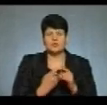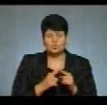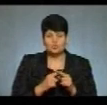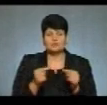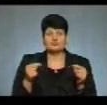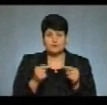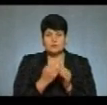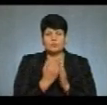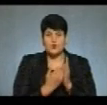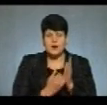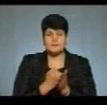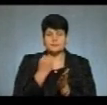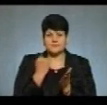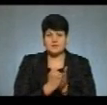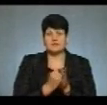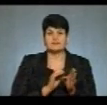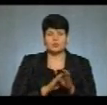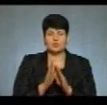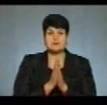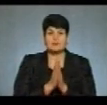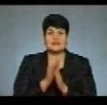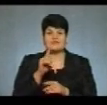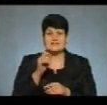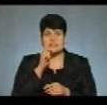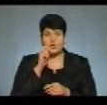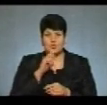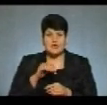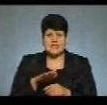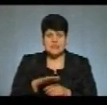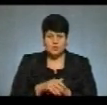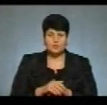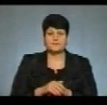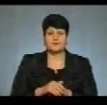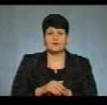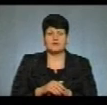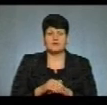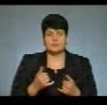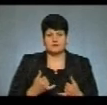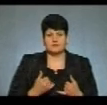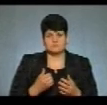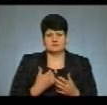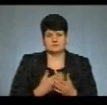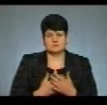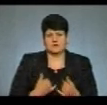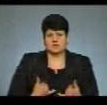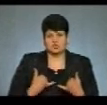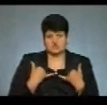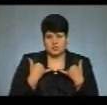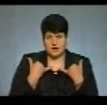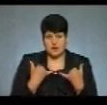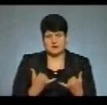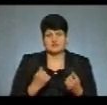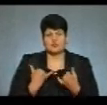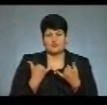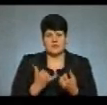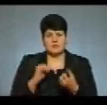церемоніальна програма, відповідно, де буде виконуватися молитва за Україну, відповідно, ритуал шана для того, щоб вшанувати пам'ять загиблих.